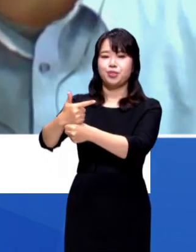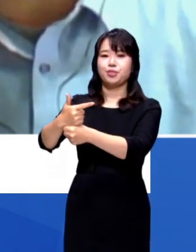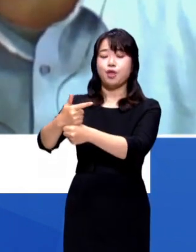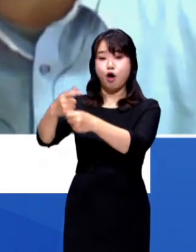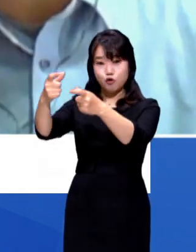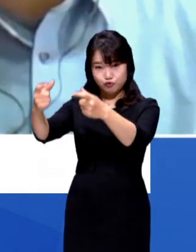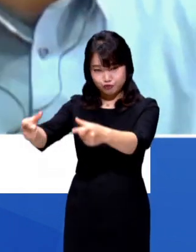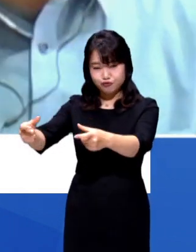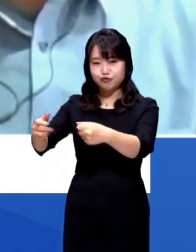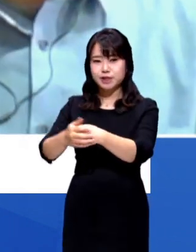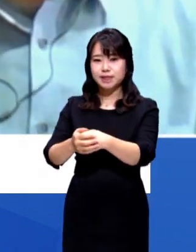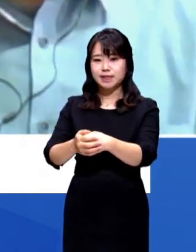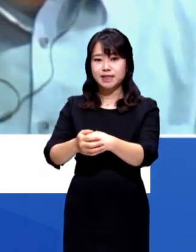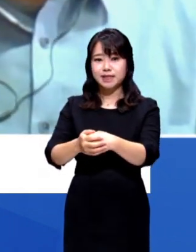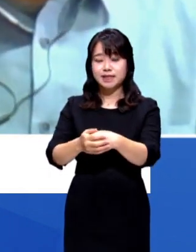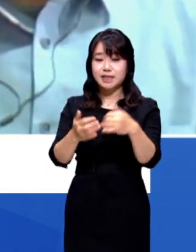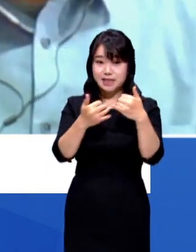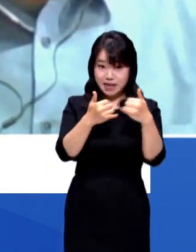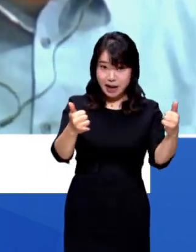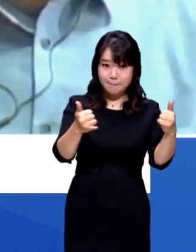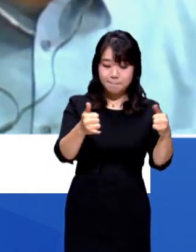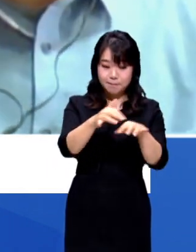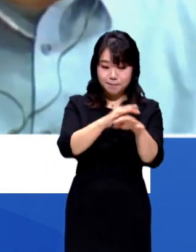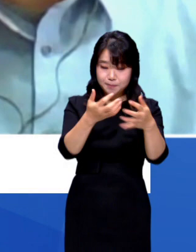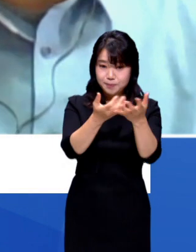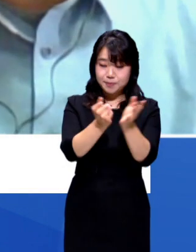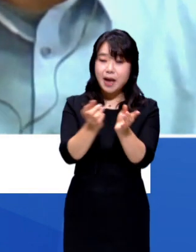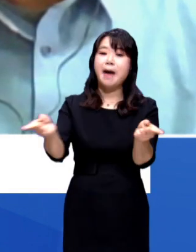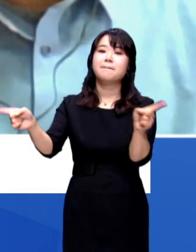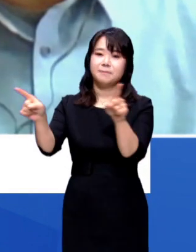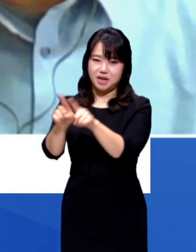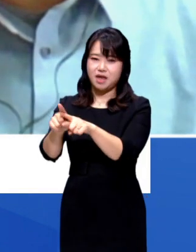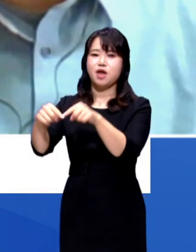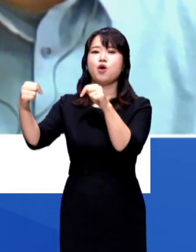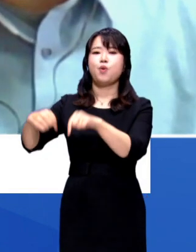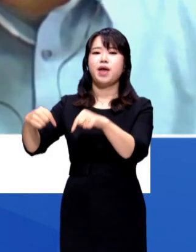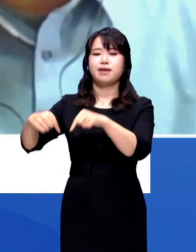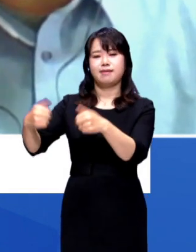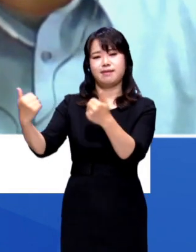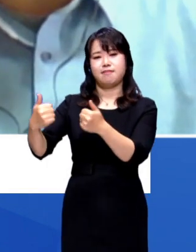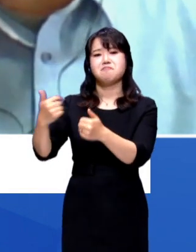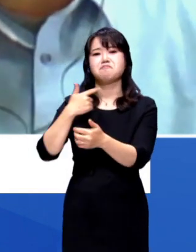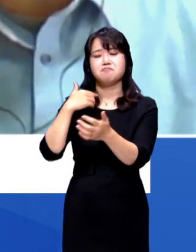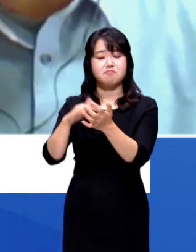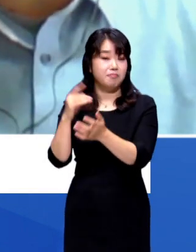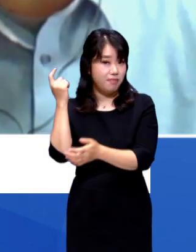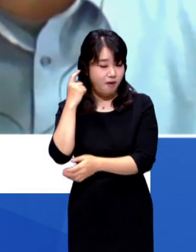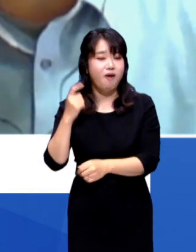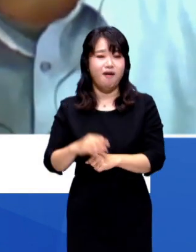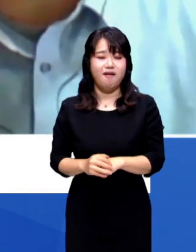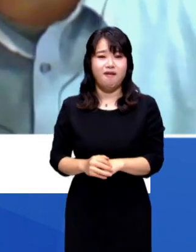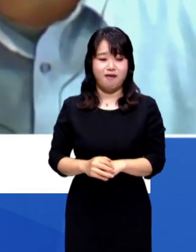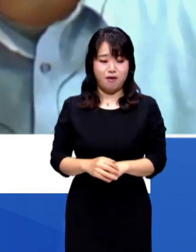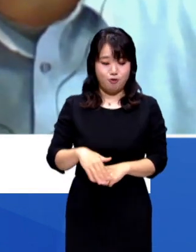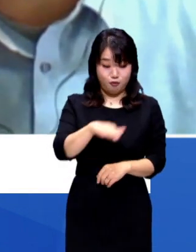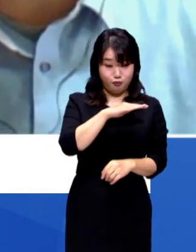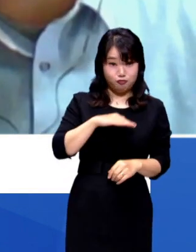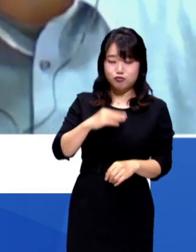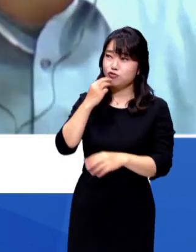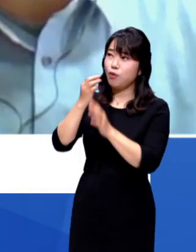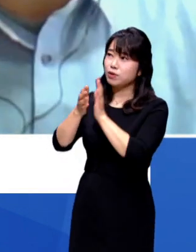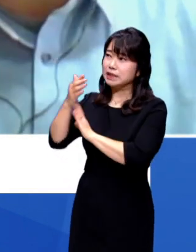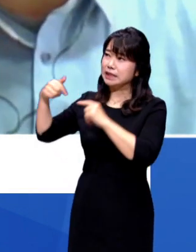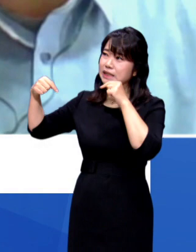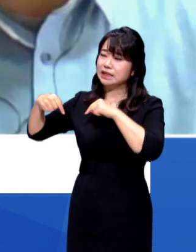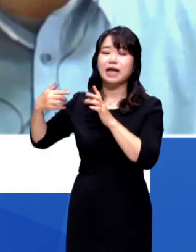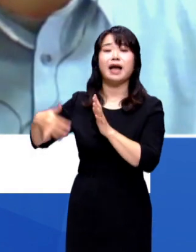민간 합동회의를 열은 걸로 알고 있어요. 그래서 저희들도 일단 서울시하고는 현재로서는 접촉이 없지만